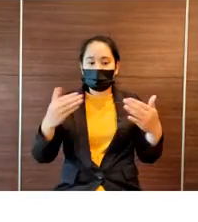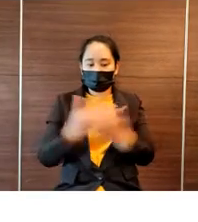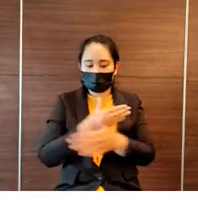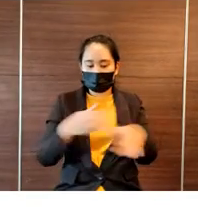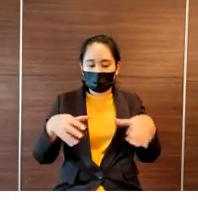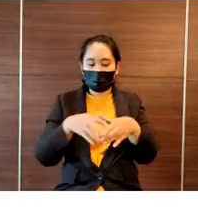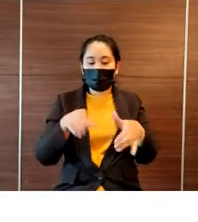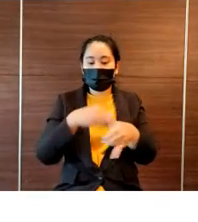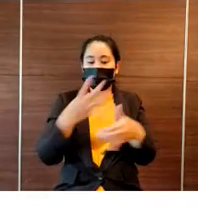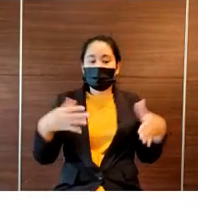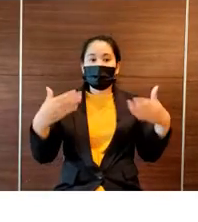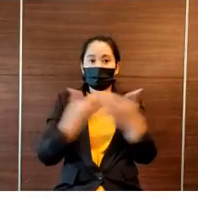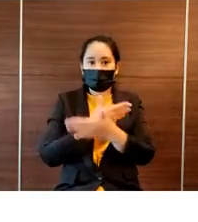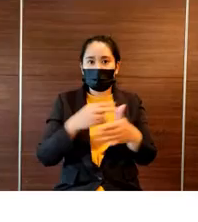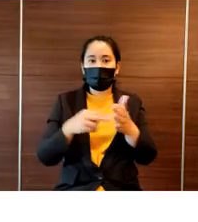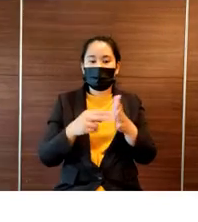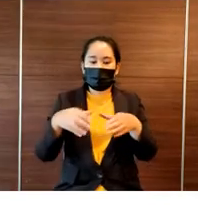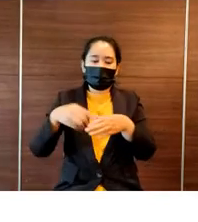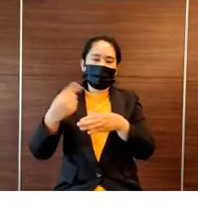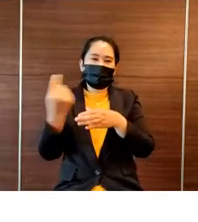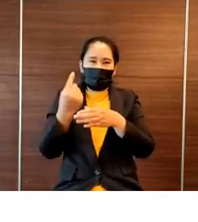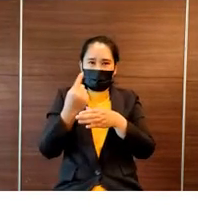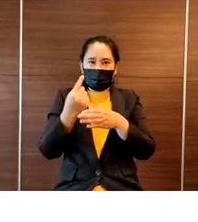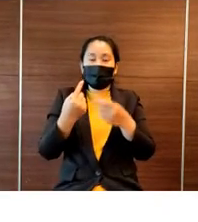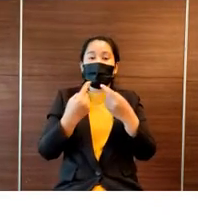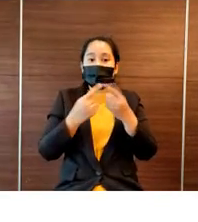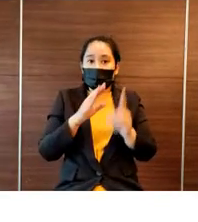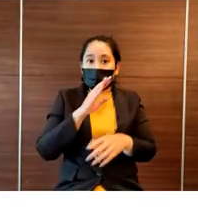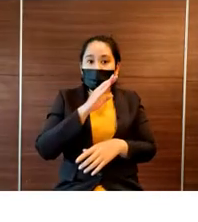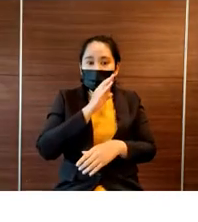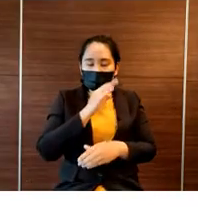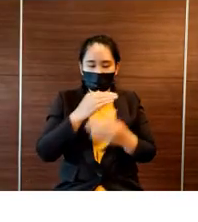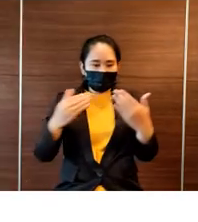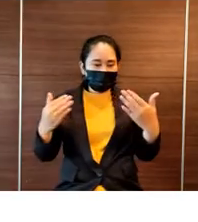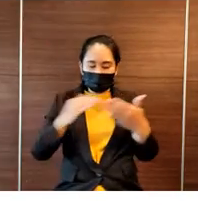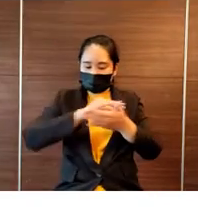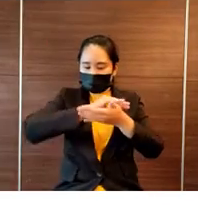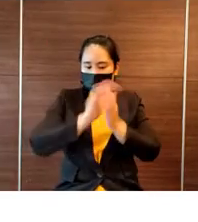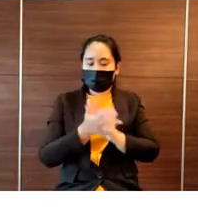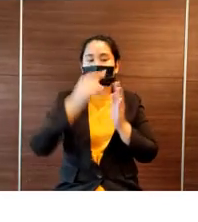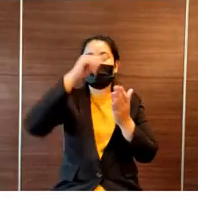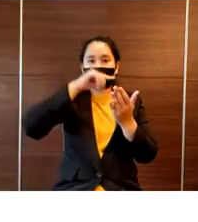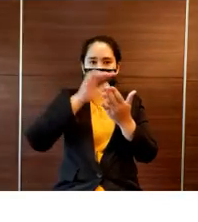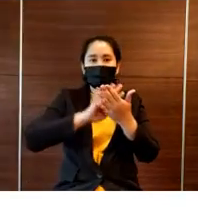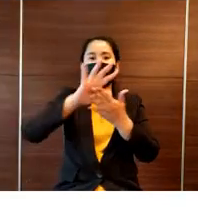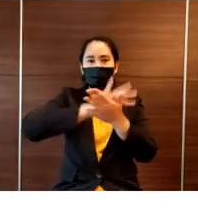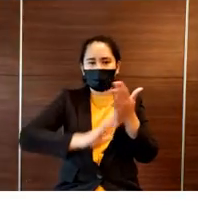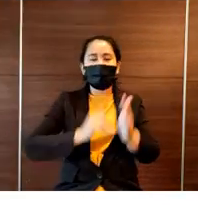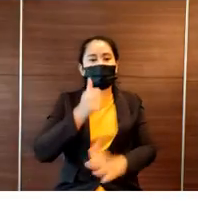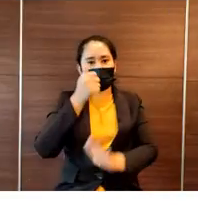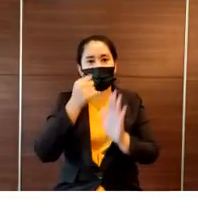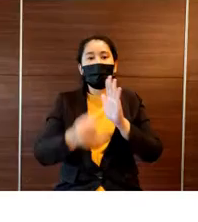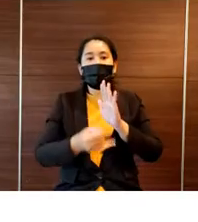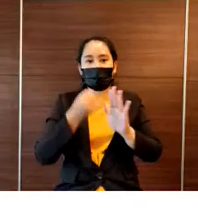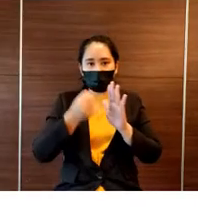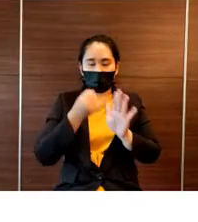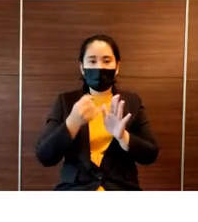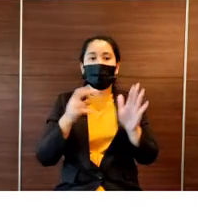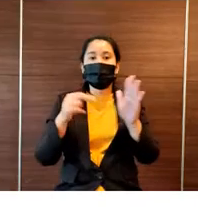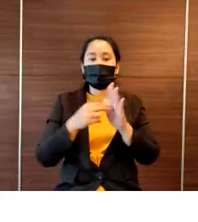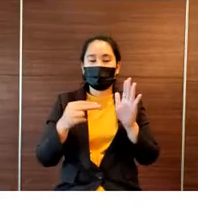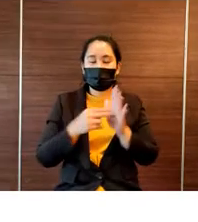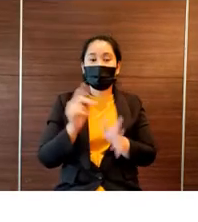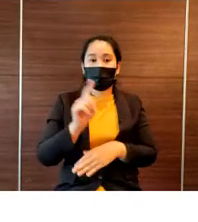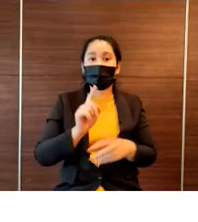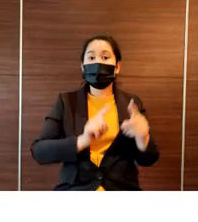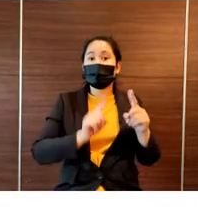LGBTมันก็จะอยู่ในแค่กลุ่มนี้แต่ถ้าเราเปลี่ยนทางประเทศมันง่ายกว่าม ันง่ายกว่าในการที่ว่า